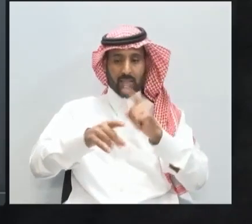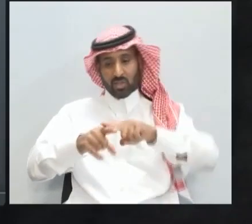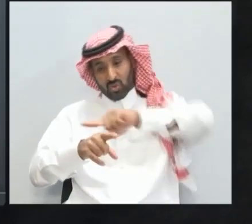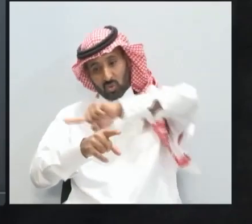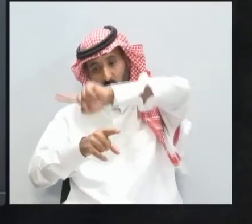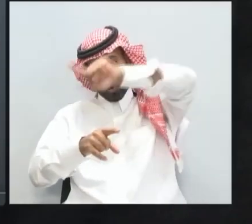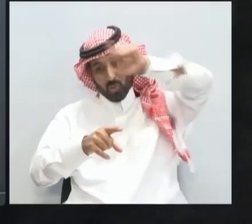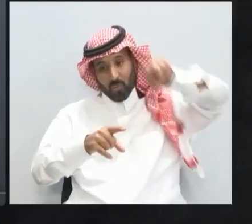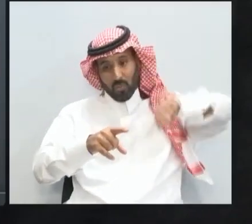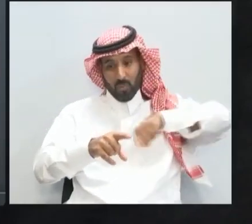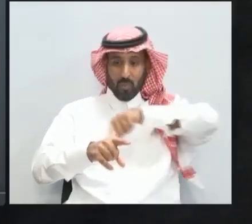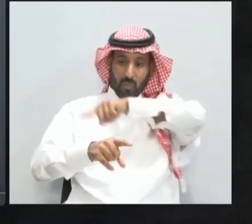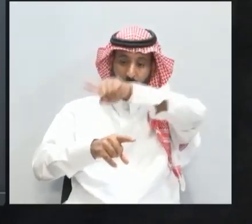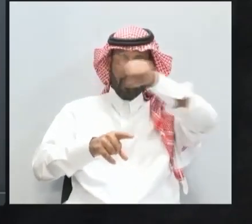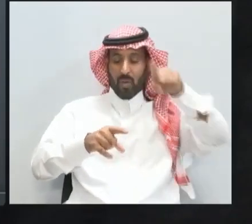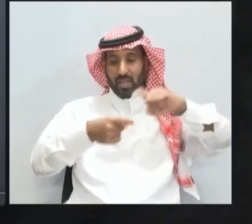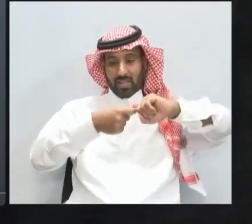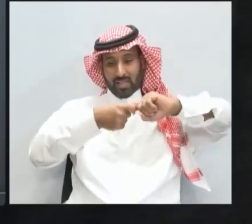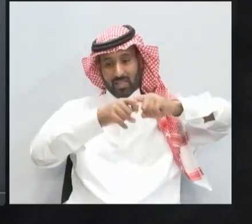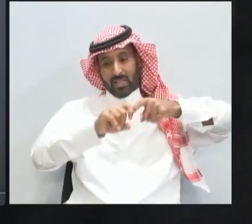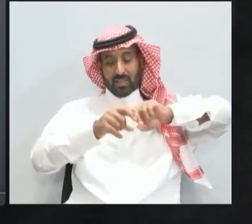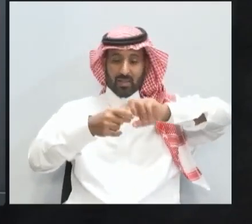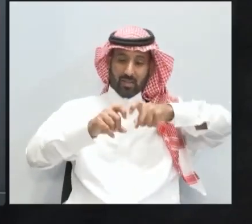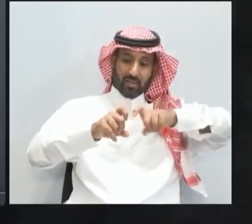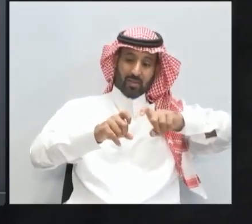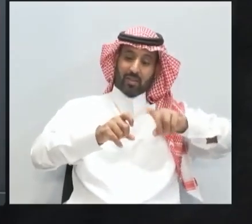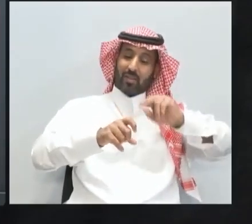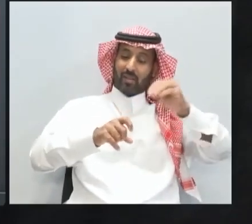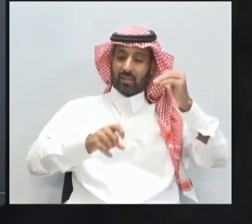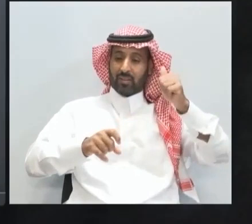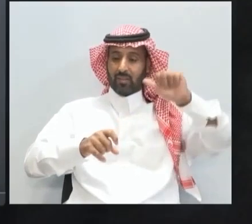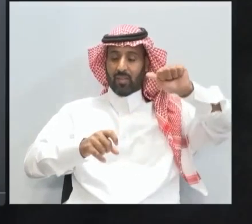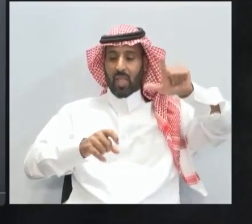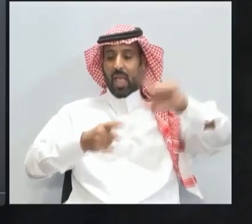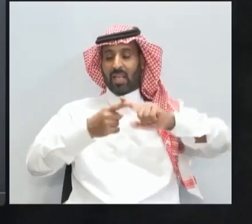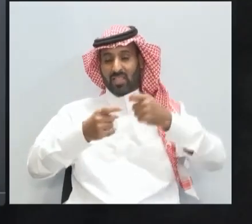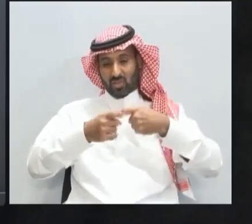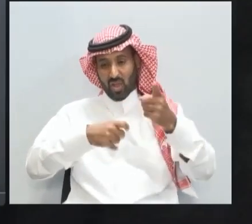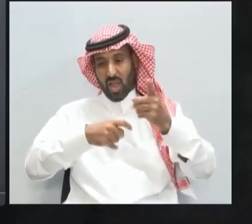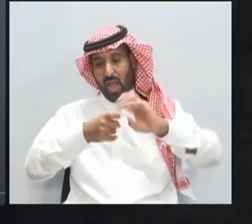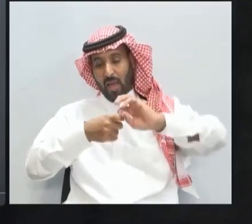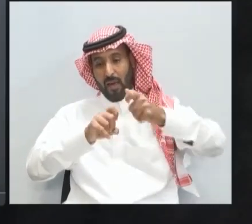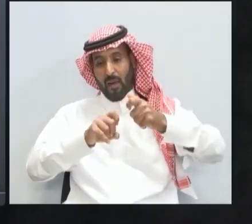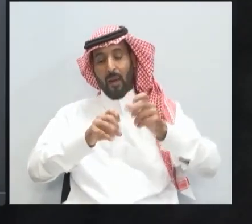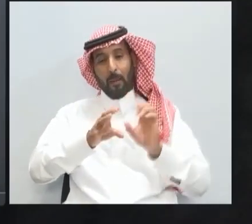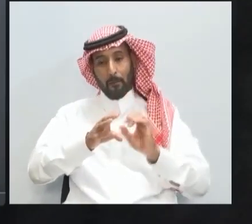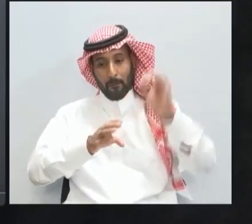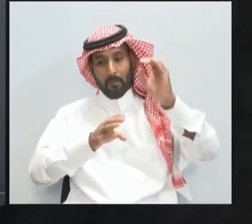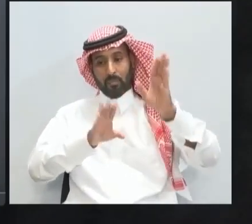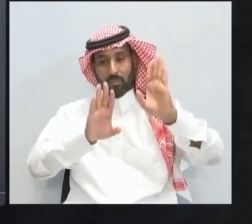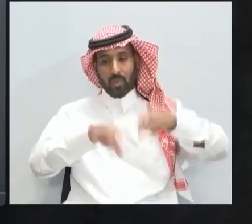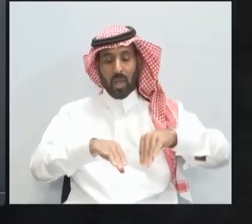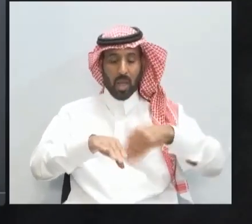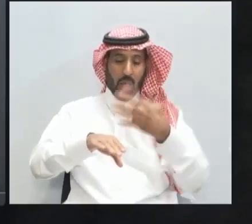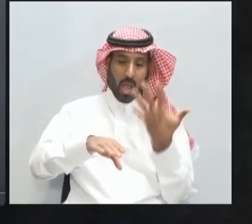الدوره مره اخرى يرتبط مع المركب ثنائي الكربون ويعطينا حمض الستريك نفقد ذره يخرج ثاني اكسيد الكربون يتبقى خمس